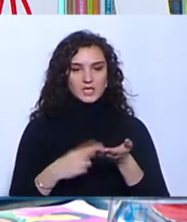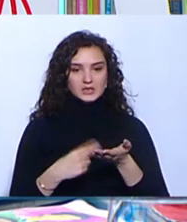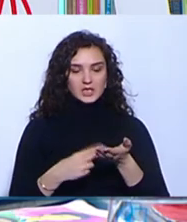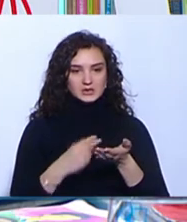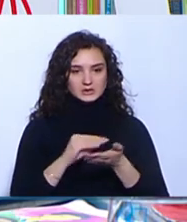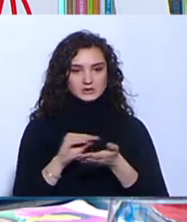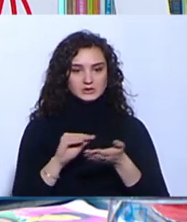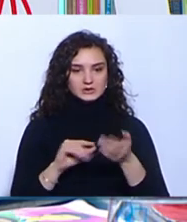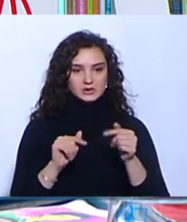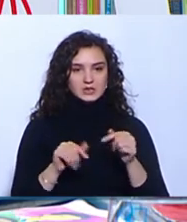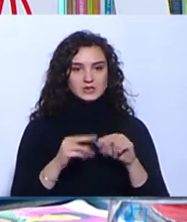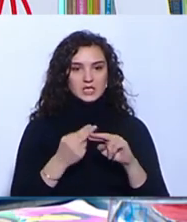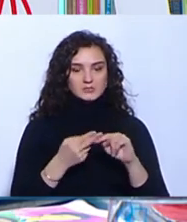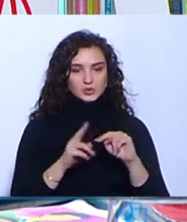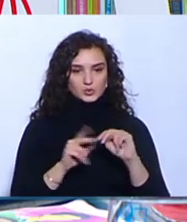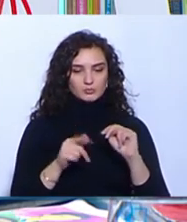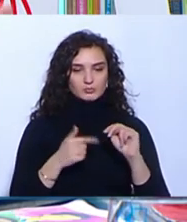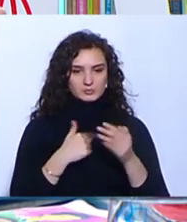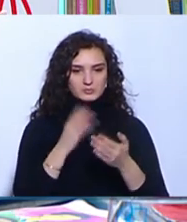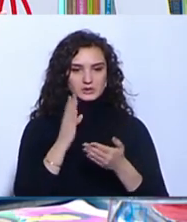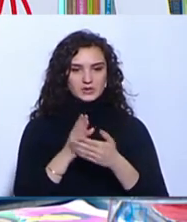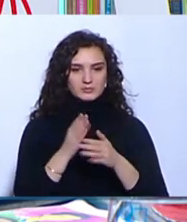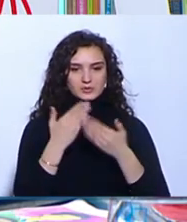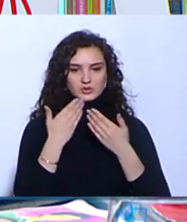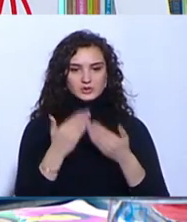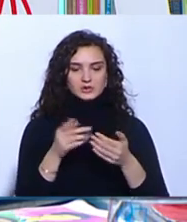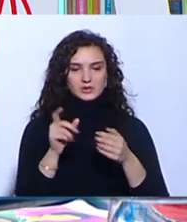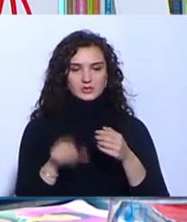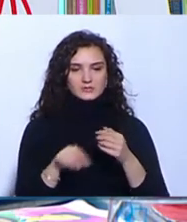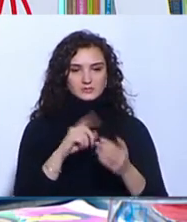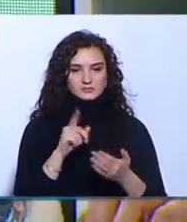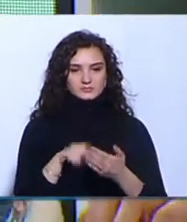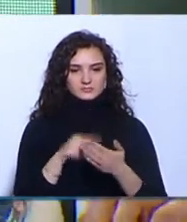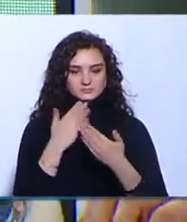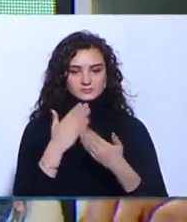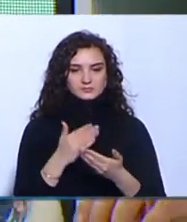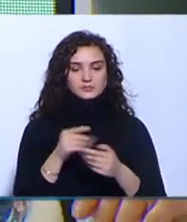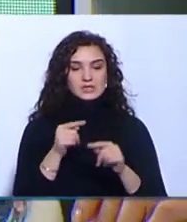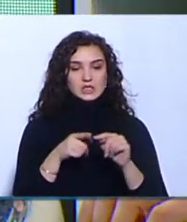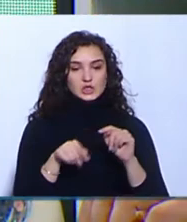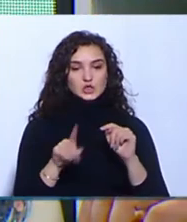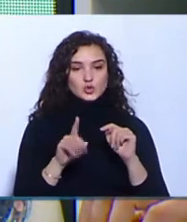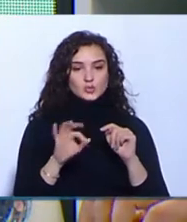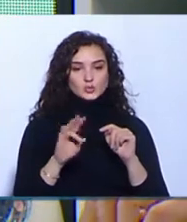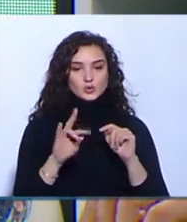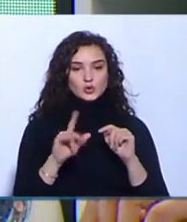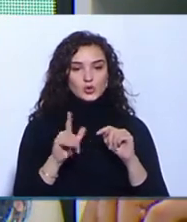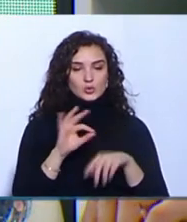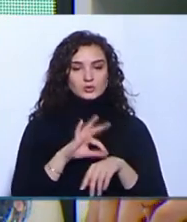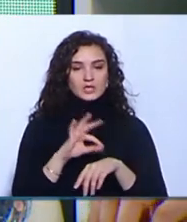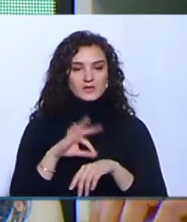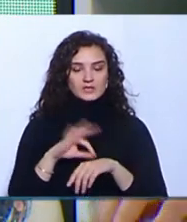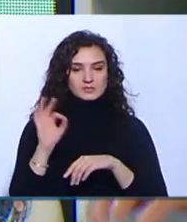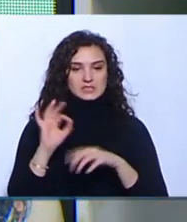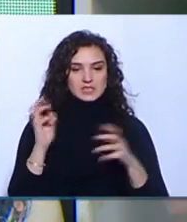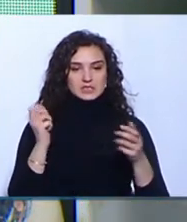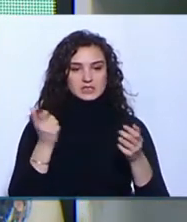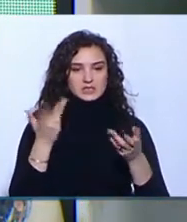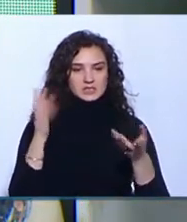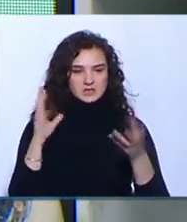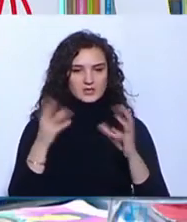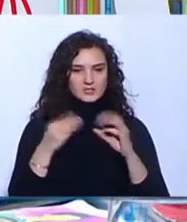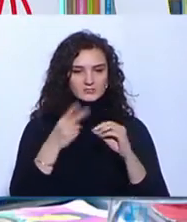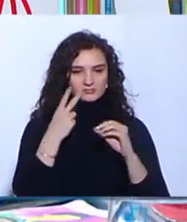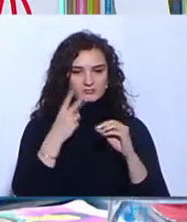ამ გზამკვლევის, და ამიტომ მე პირდაპირ დაუსვამ ბატონ ლადოს კითხვას. ის რომ ონკოლოგიური დაავადებების სტატისტიკა იცვლება,